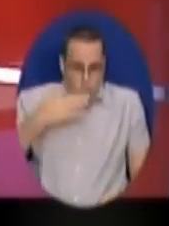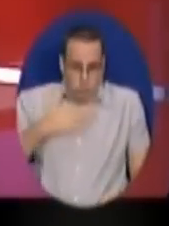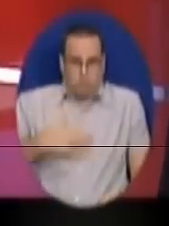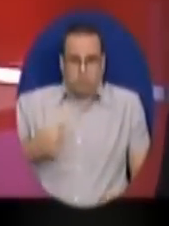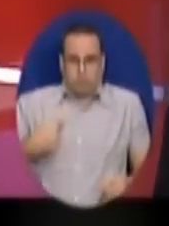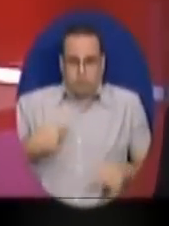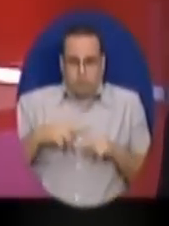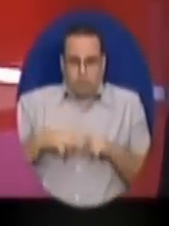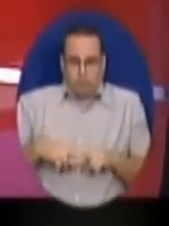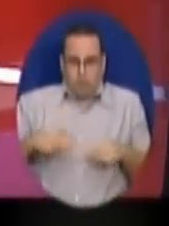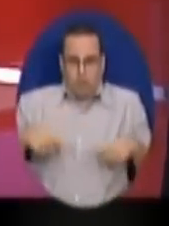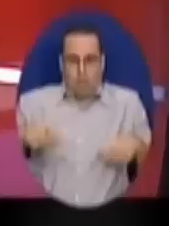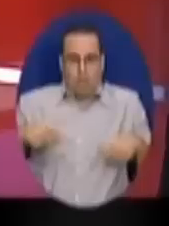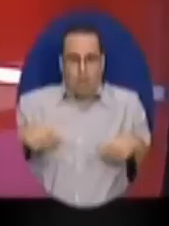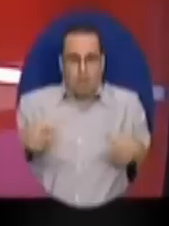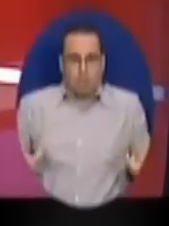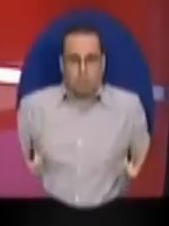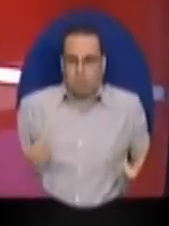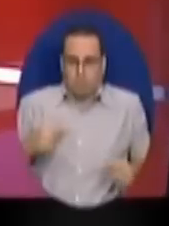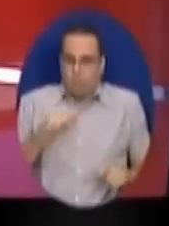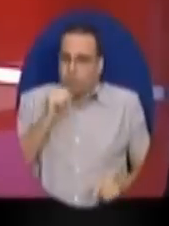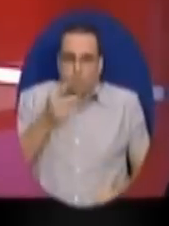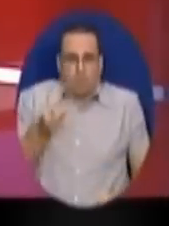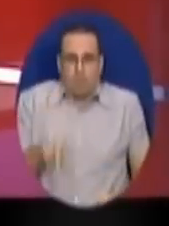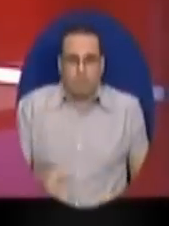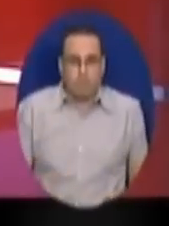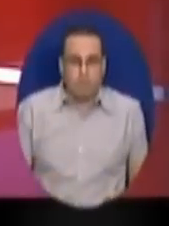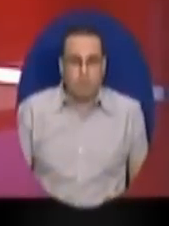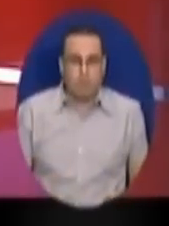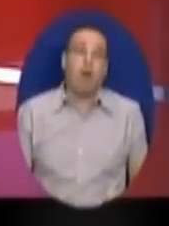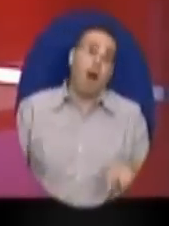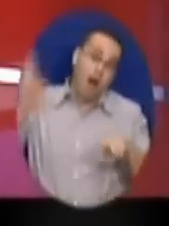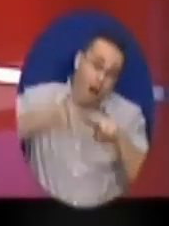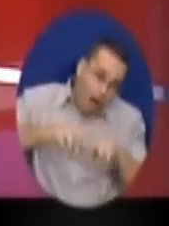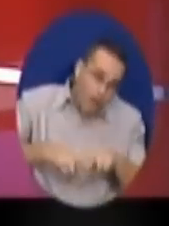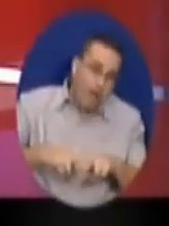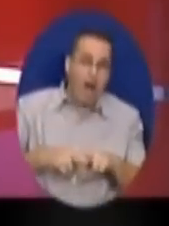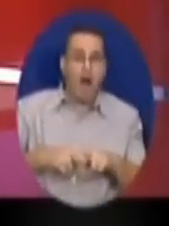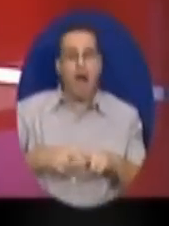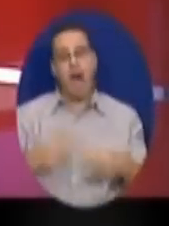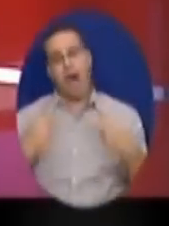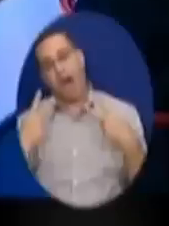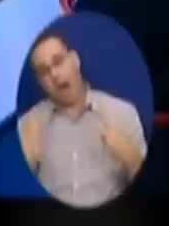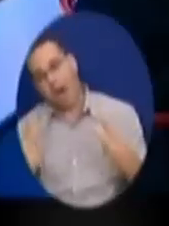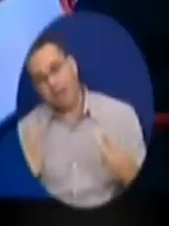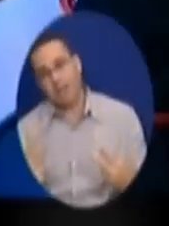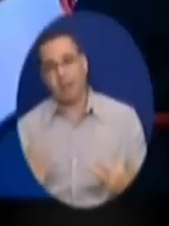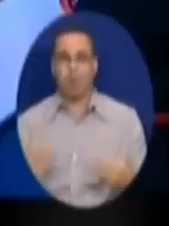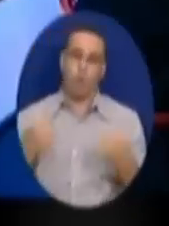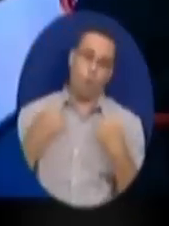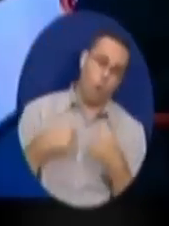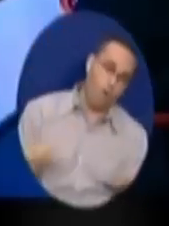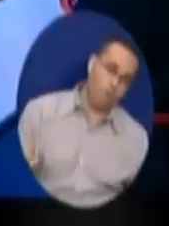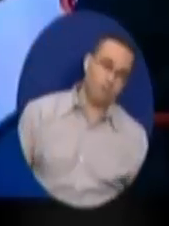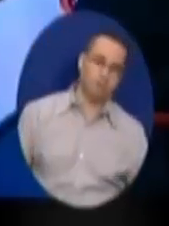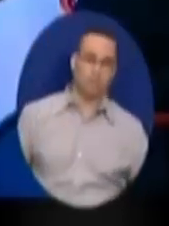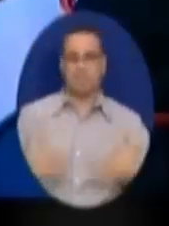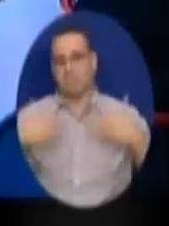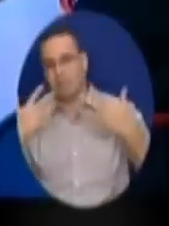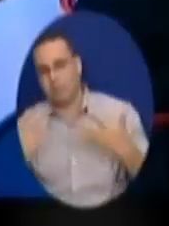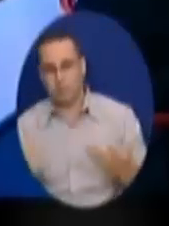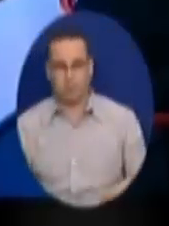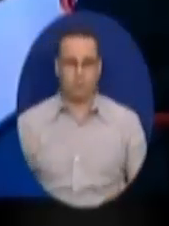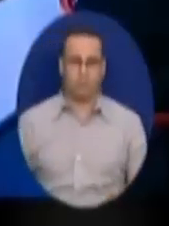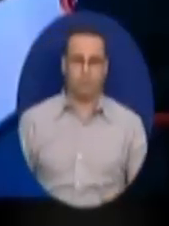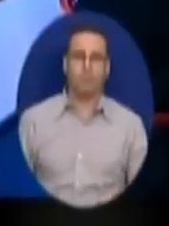לוודא שהם יתקיימו שהם יהיו ואחר כך לערכי היסוד ואחר כך לסיפור ואחר כך לנרטיב יש